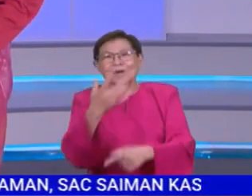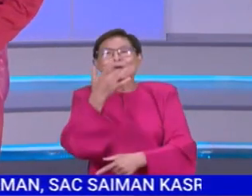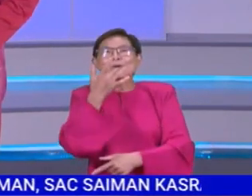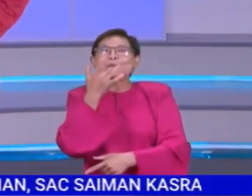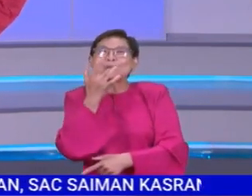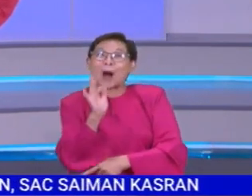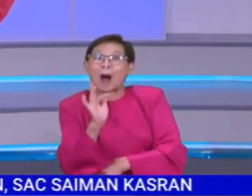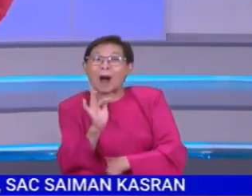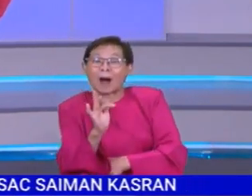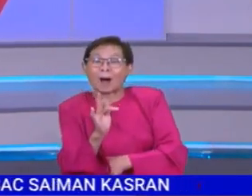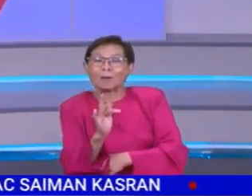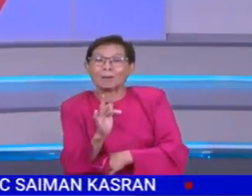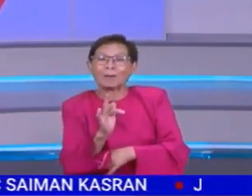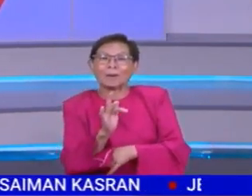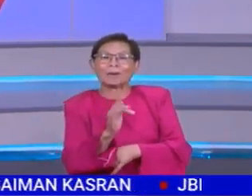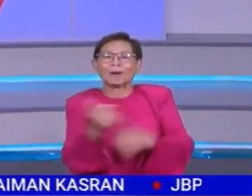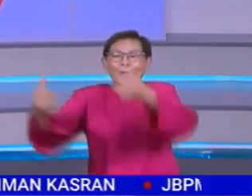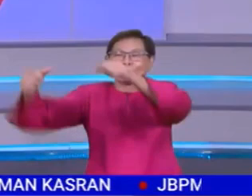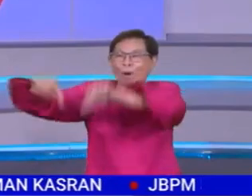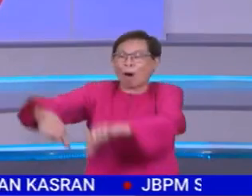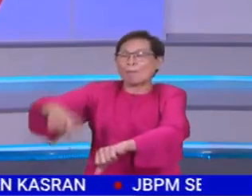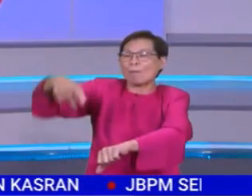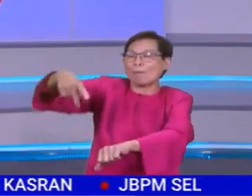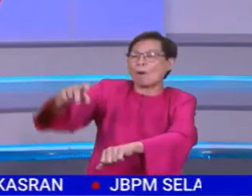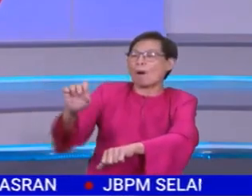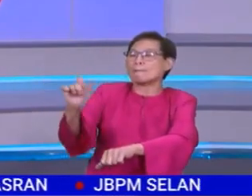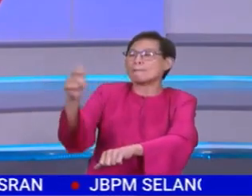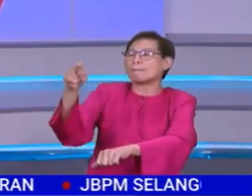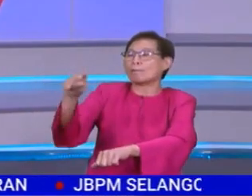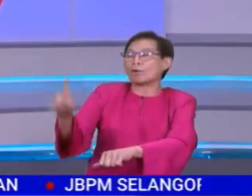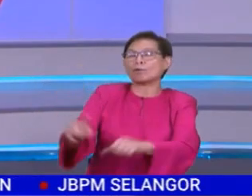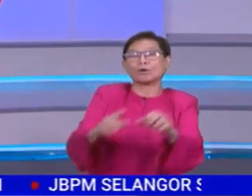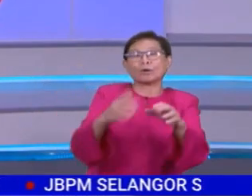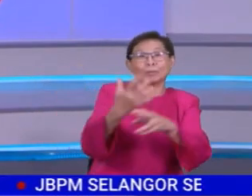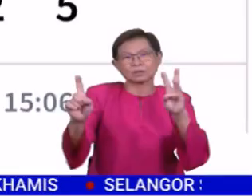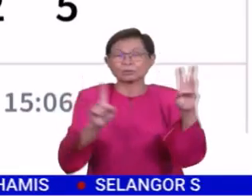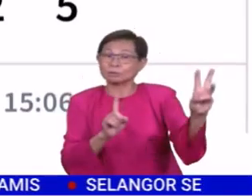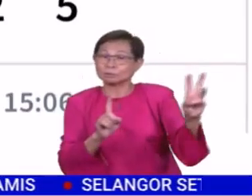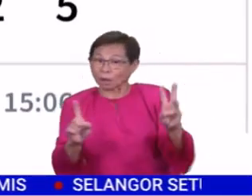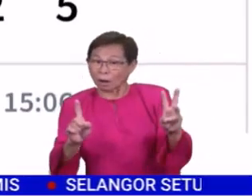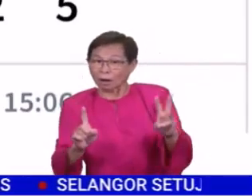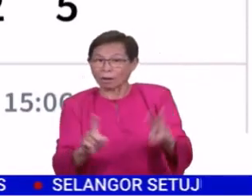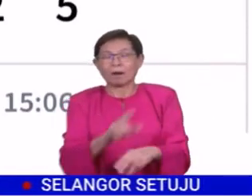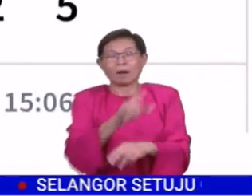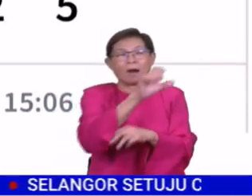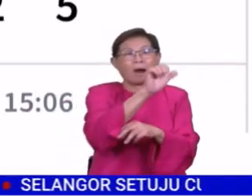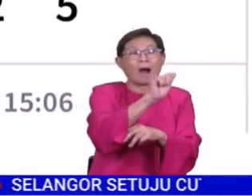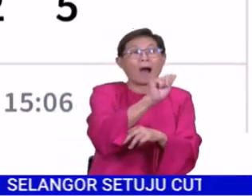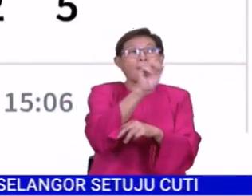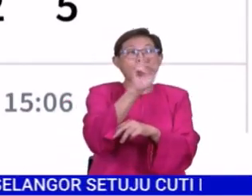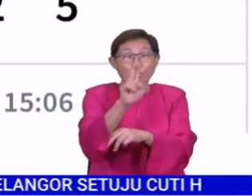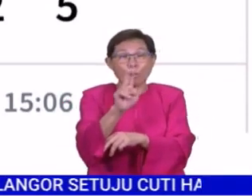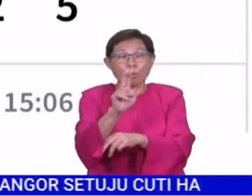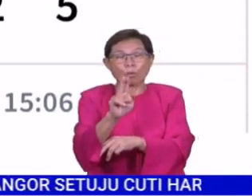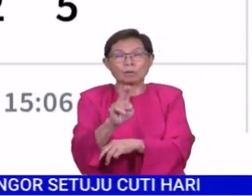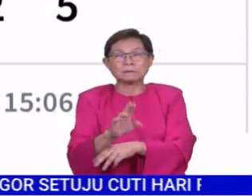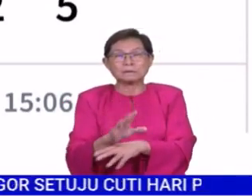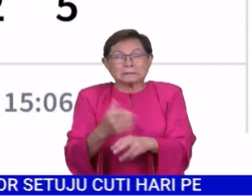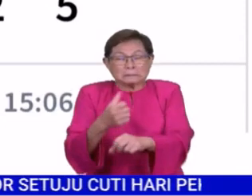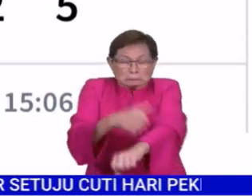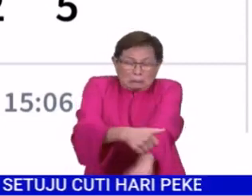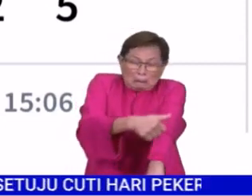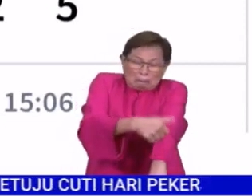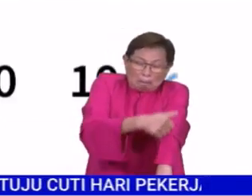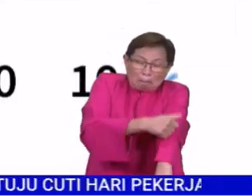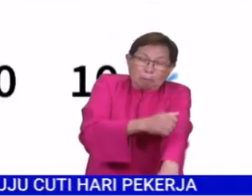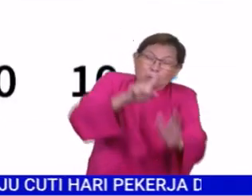kanan selepas mengatasi Poland dengan keputusan 2-1. Abu Samah Borhan. Manakala Abu Samah Borhan pula terpaksa berhempas pulas